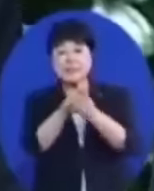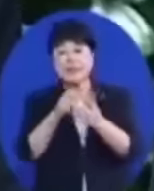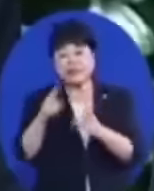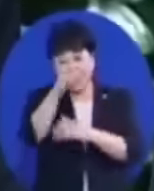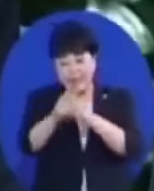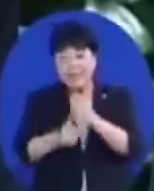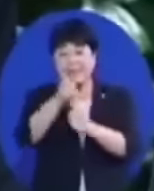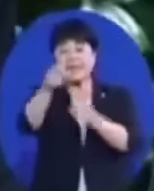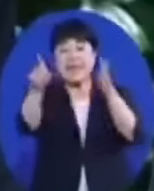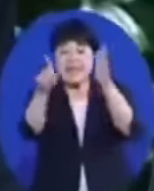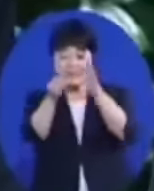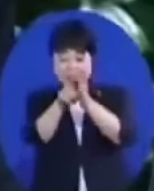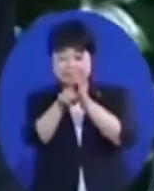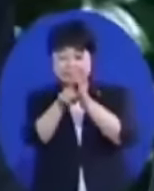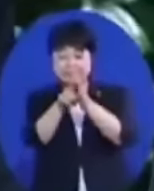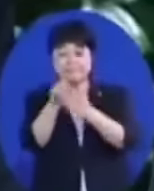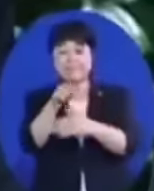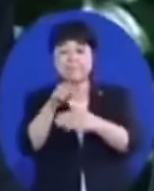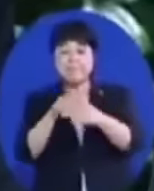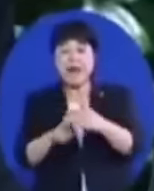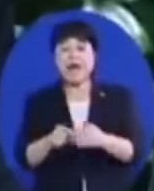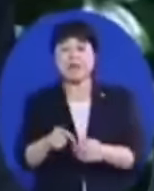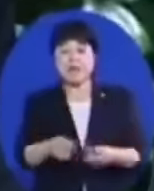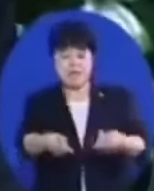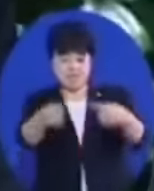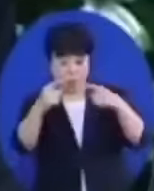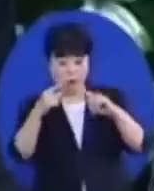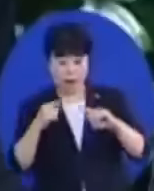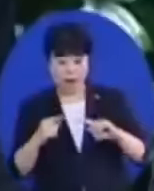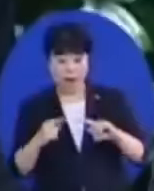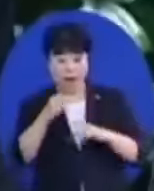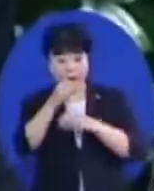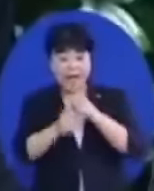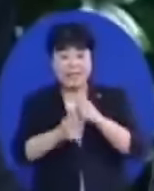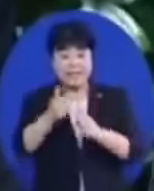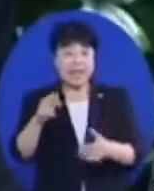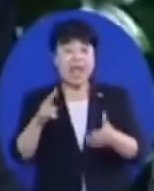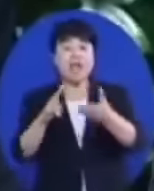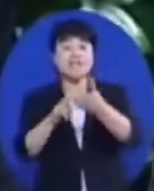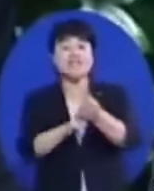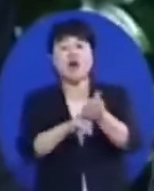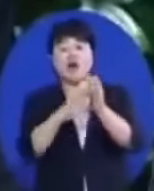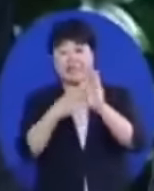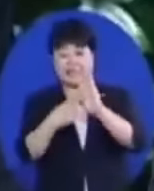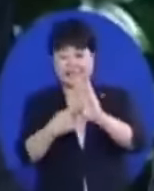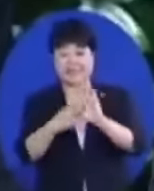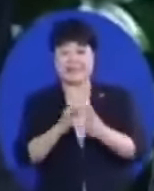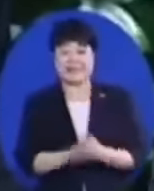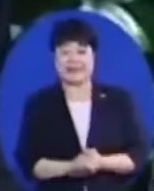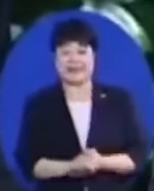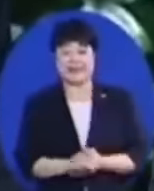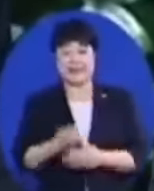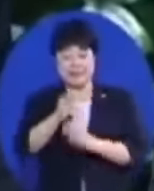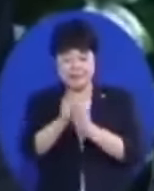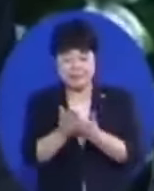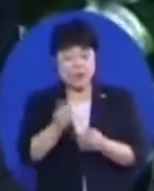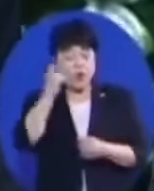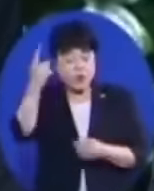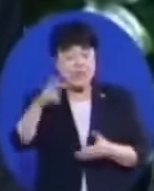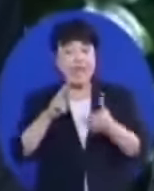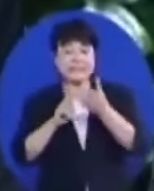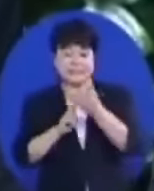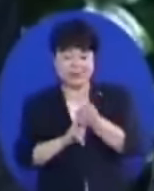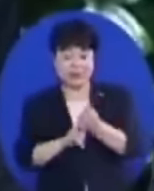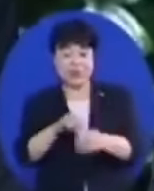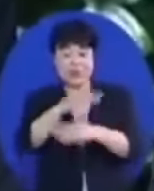아닌 하나님의 믿음이 마음속에 들어와서 하나님의 기적을 나타낸다는 것입니다. 성경의 위대한